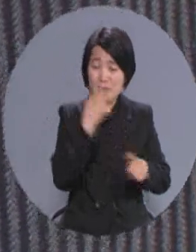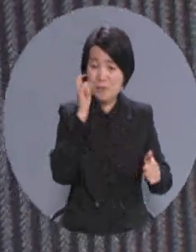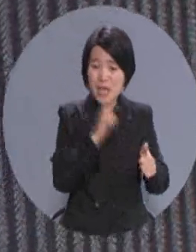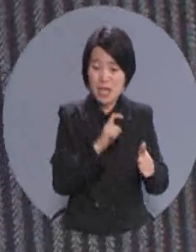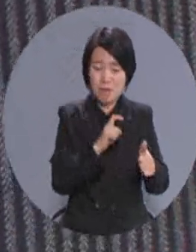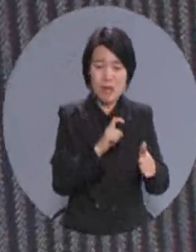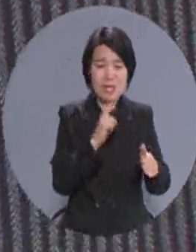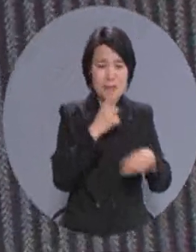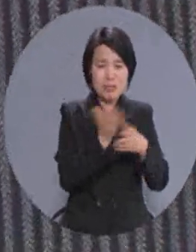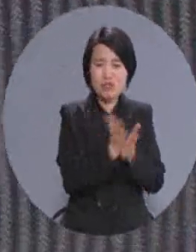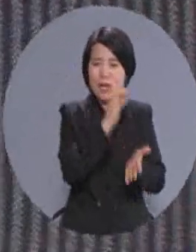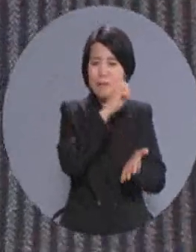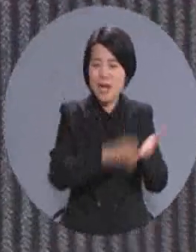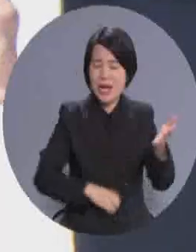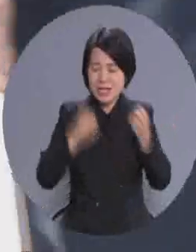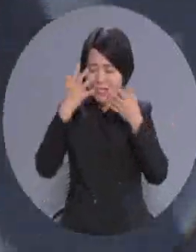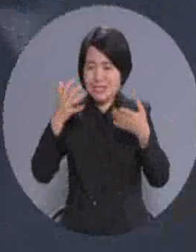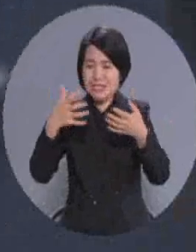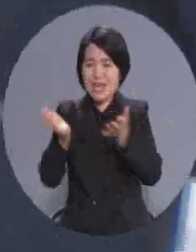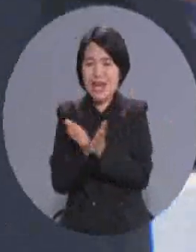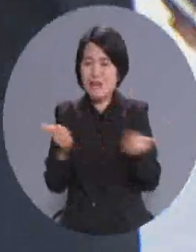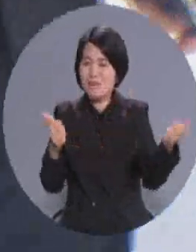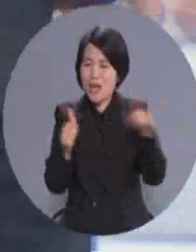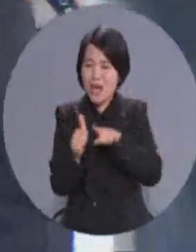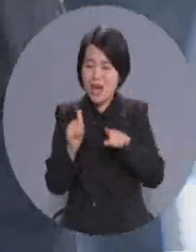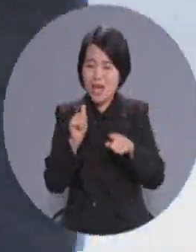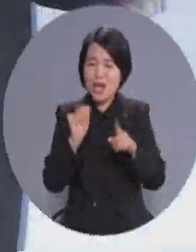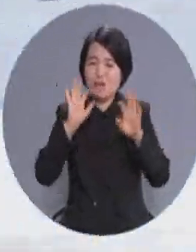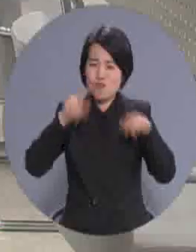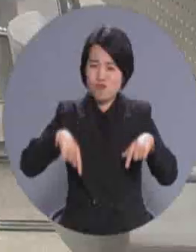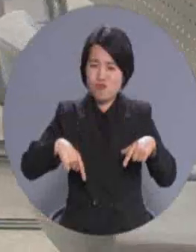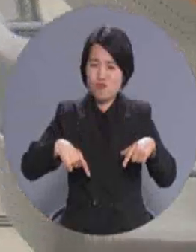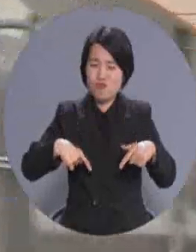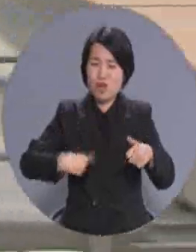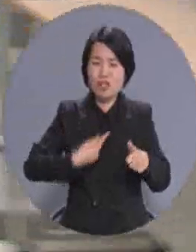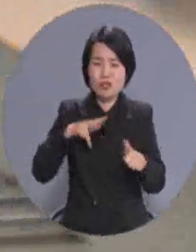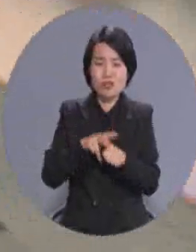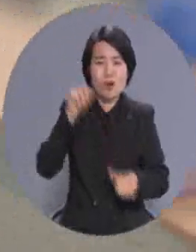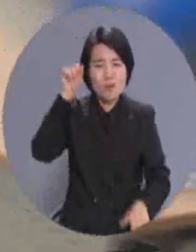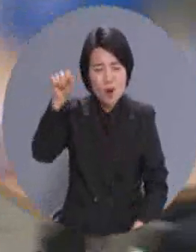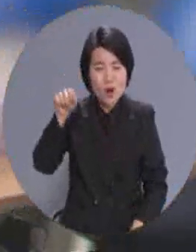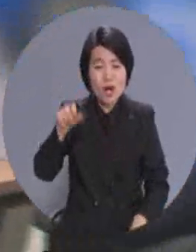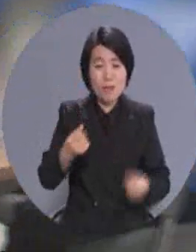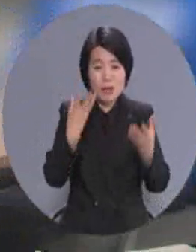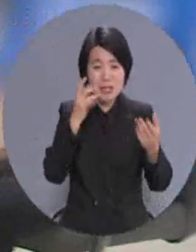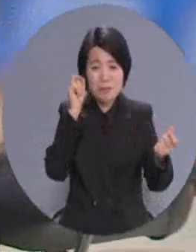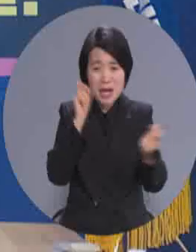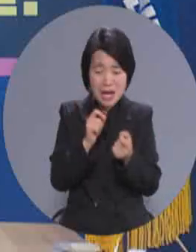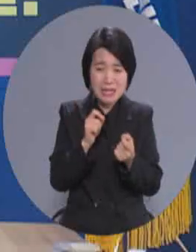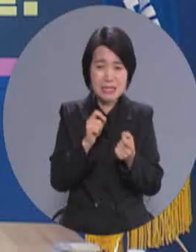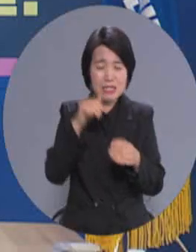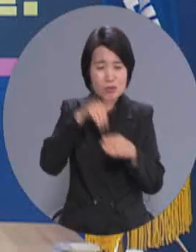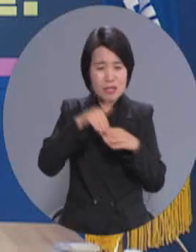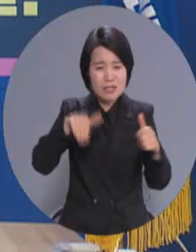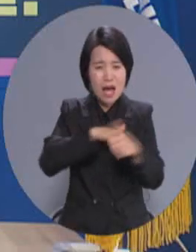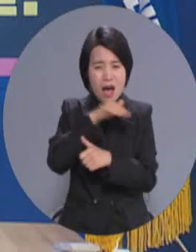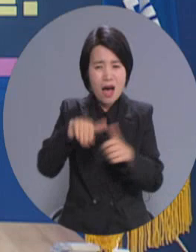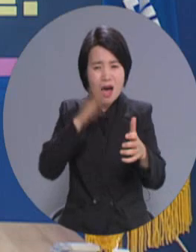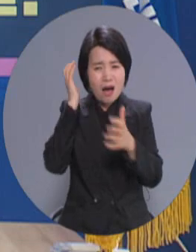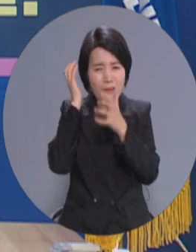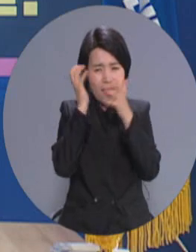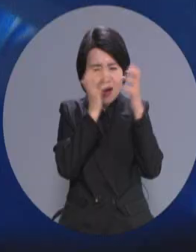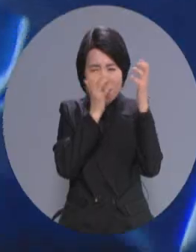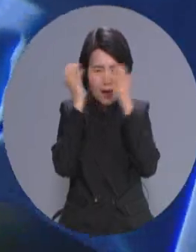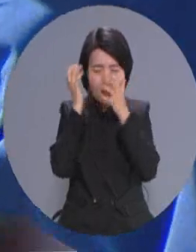탈당후 신당에 합류하거나 무소속으로 출마할 것으로 보여 설명절을 앞두고 총선 판도가 크게 요동칠 것으로